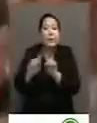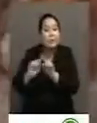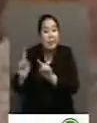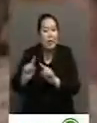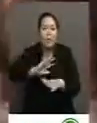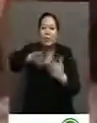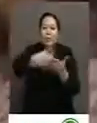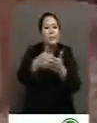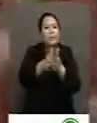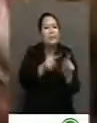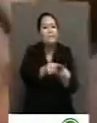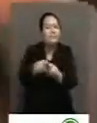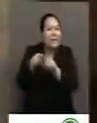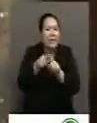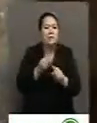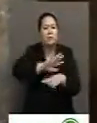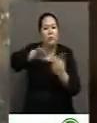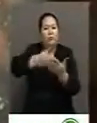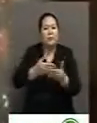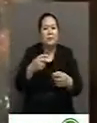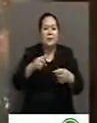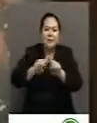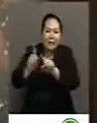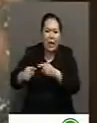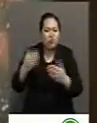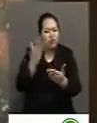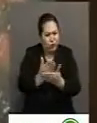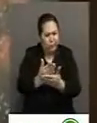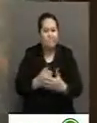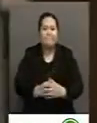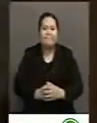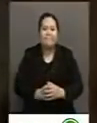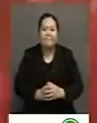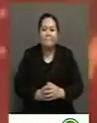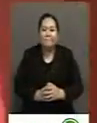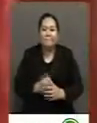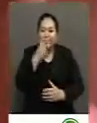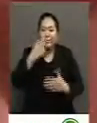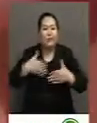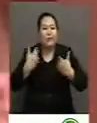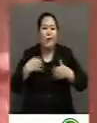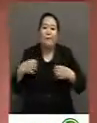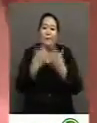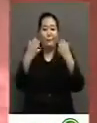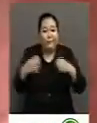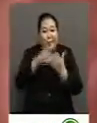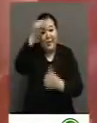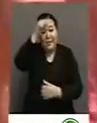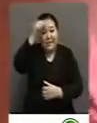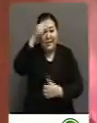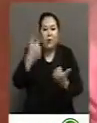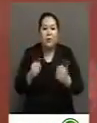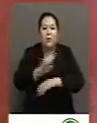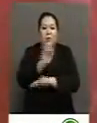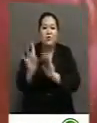ป็นสีเดียวกันและยุติความแตกต่างค่ะข้ามมาที่อินเดียกันบ้างค่ะคุณผู้ชมมีการร่วมเฉลิมฉลองพิธีโฮลี่เหมือนกันวันนี้เป็นวันสุดท้